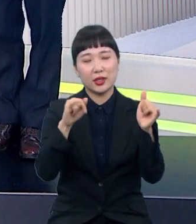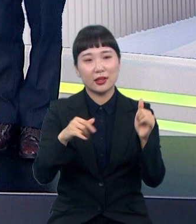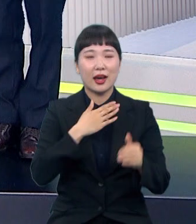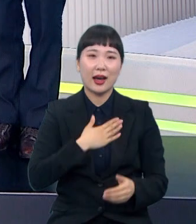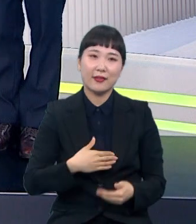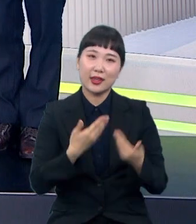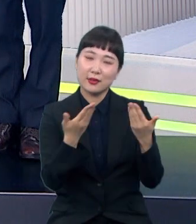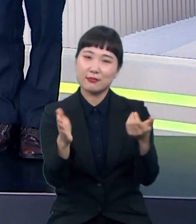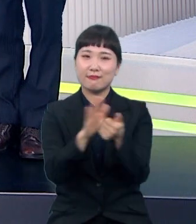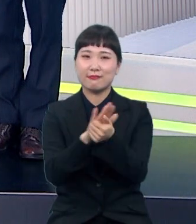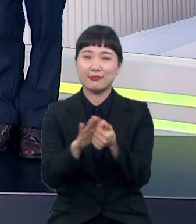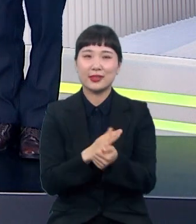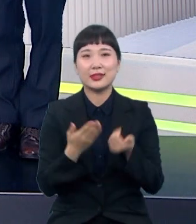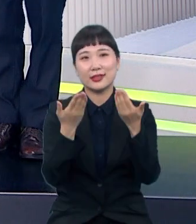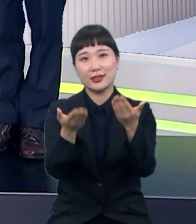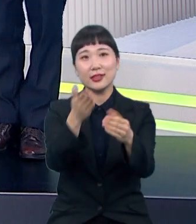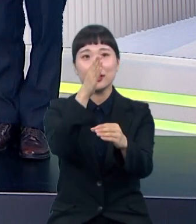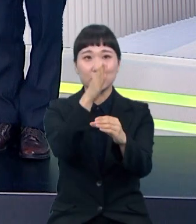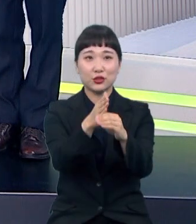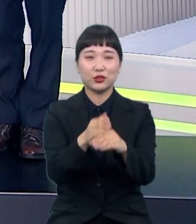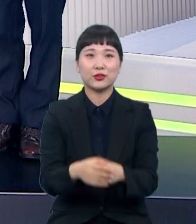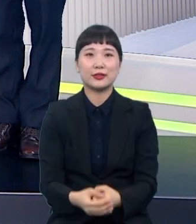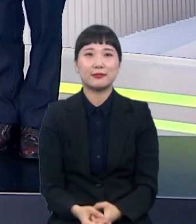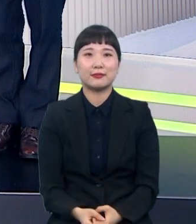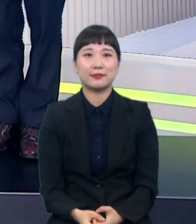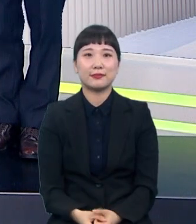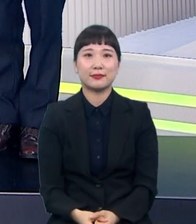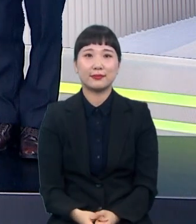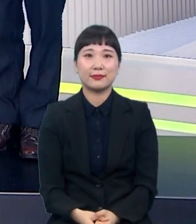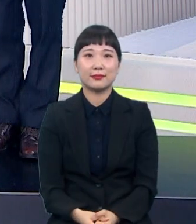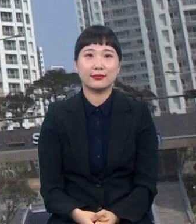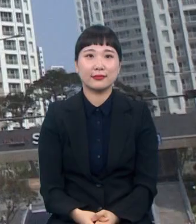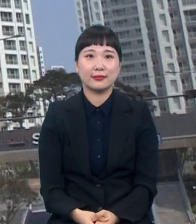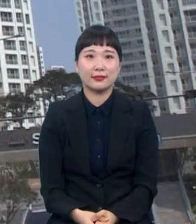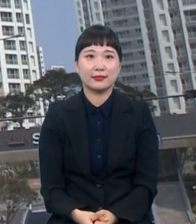안내 서비스를 제공하고 있습니다. 이정윤 기자의 보도입니다.